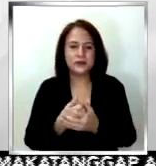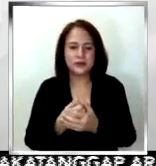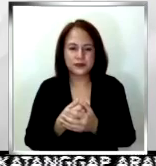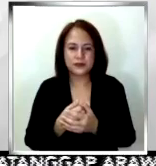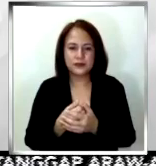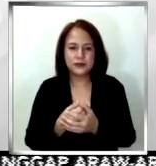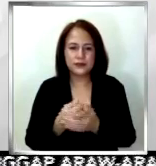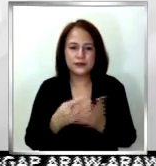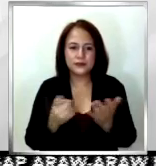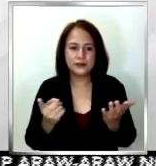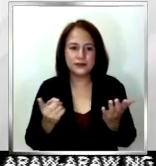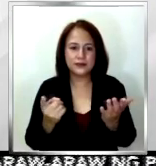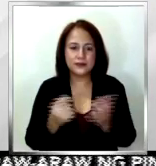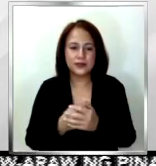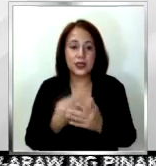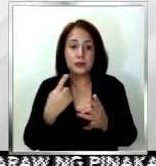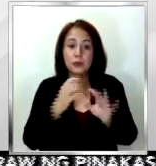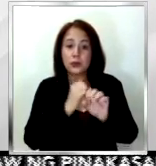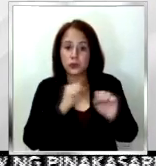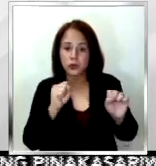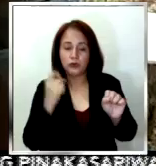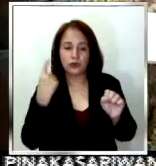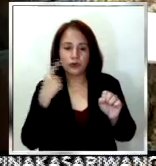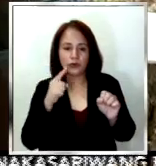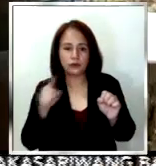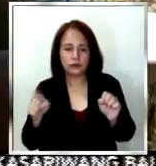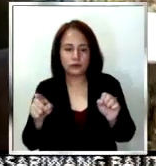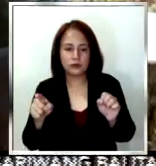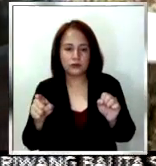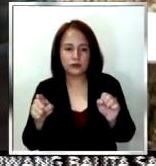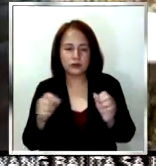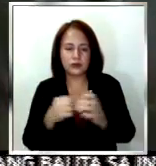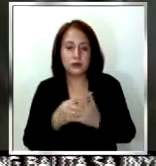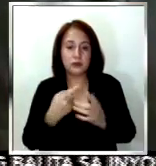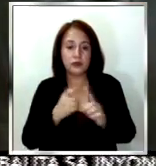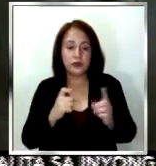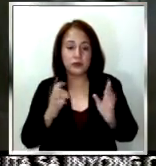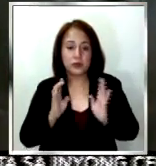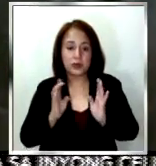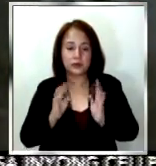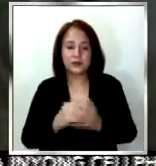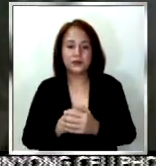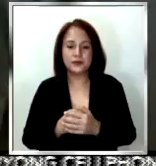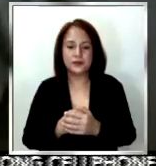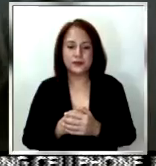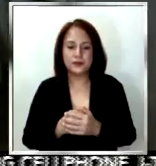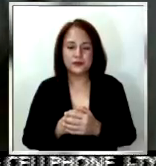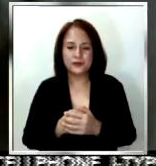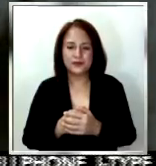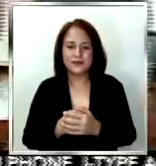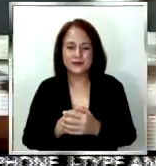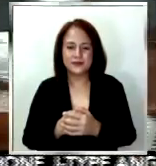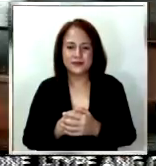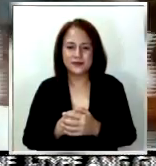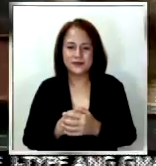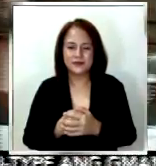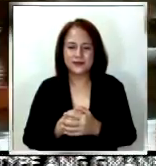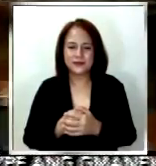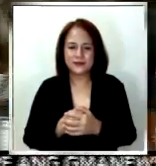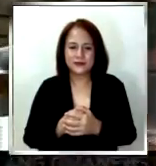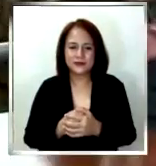yung safety ng mga mamamayan as well as yung tourists themselves. Mula Baguio City, Jonathan Andala, Nakatutok 24 Oras.